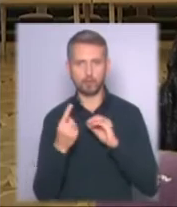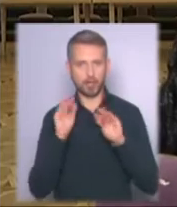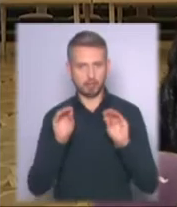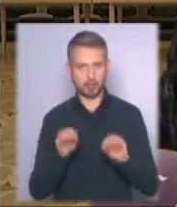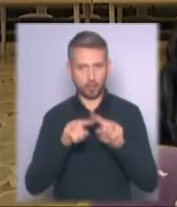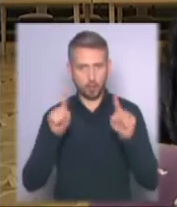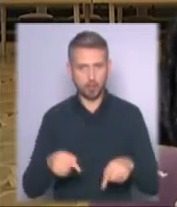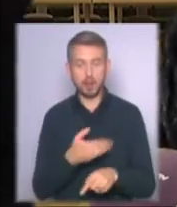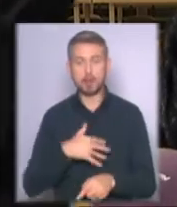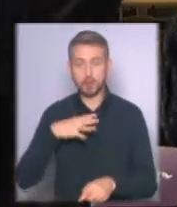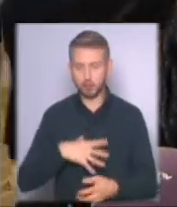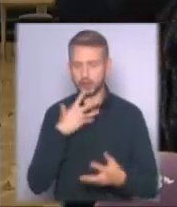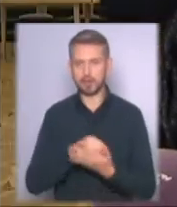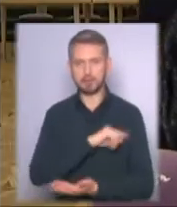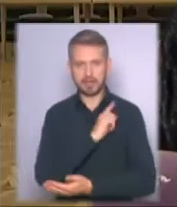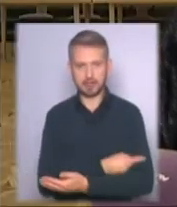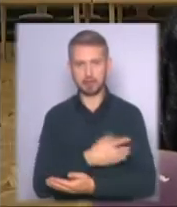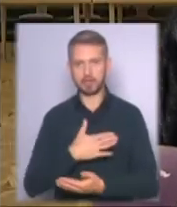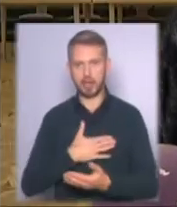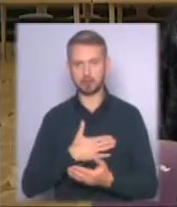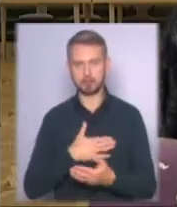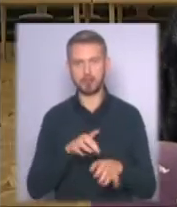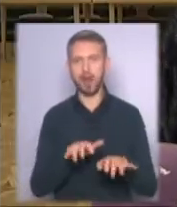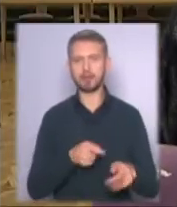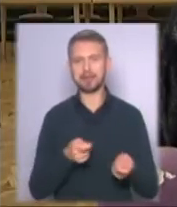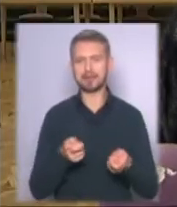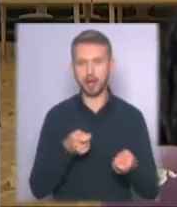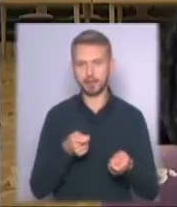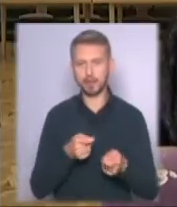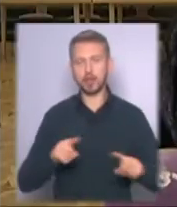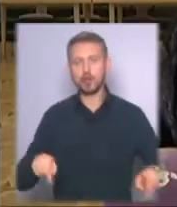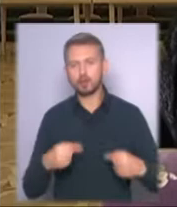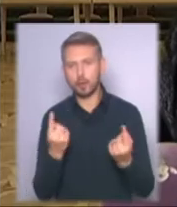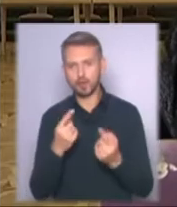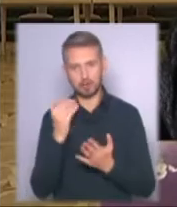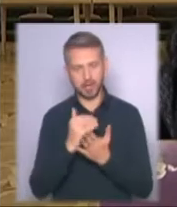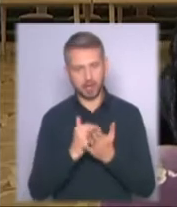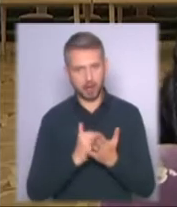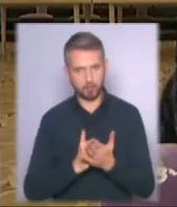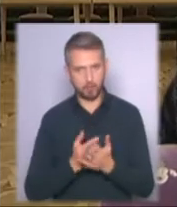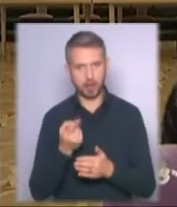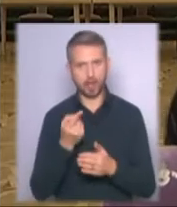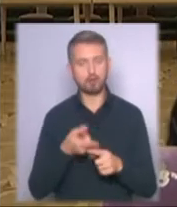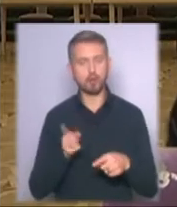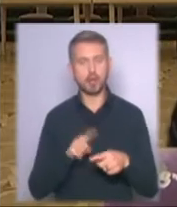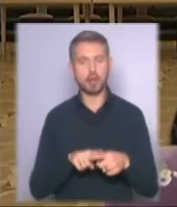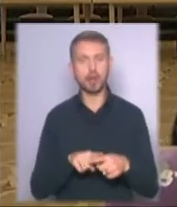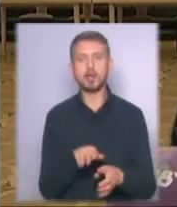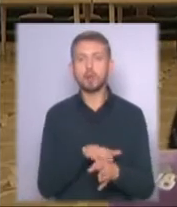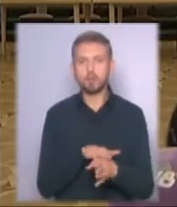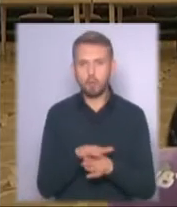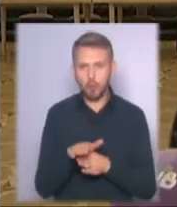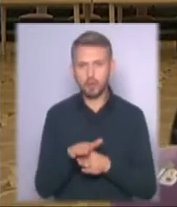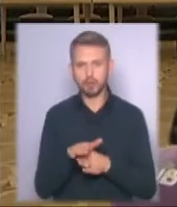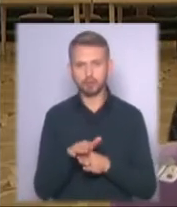Тобто нам прийшлося своїми силами, наші адміністратори зробили, ну, створили, можна сказати, програму, яка повністю